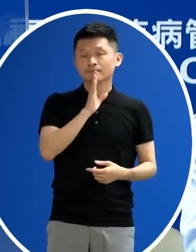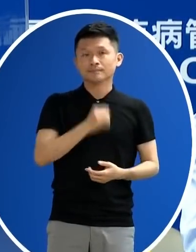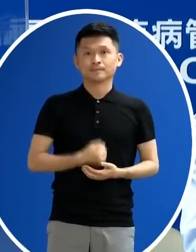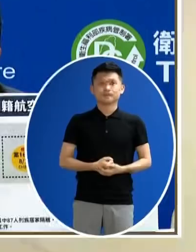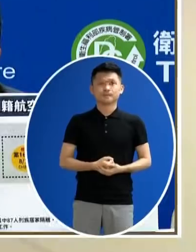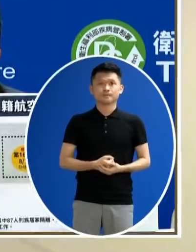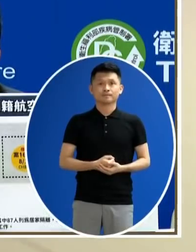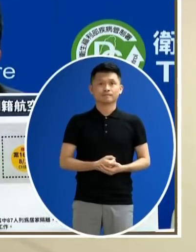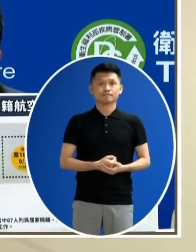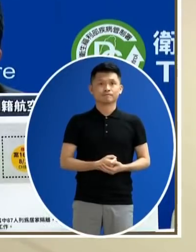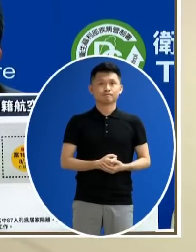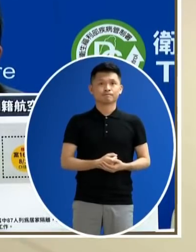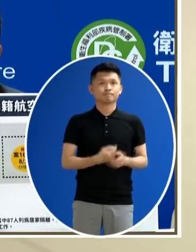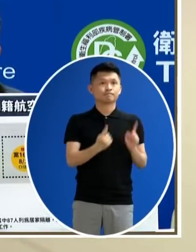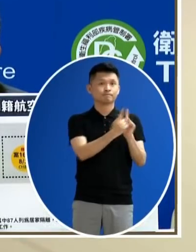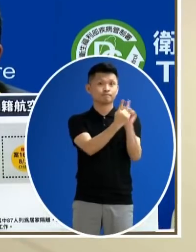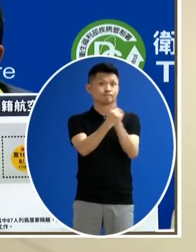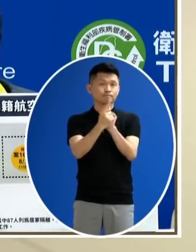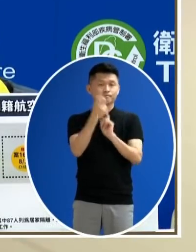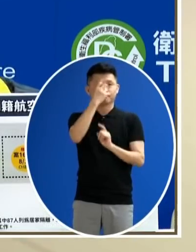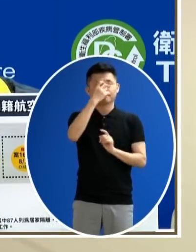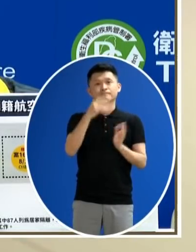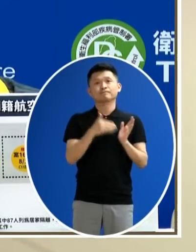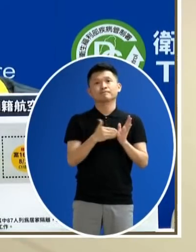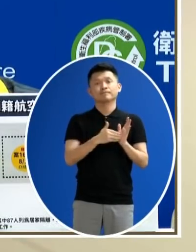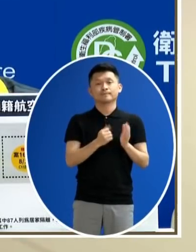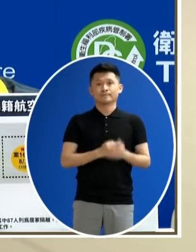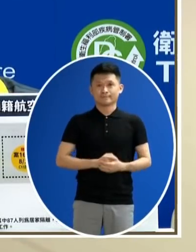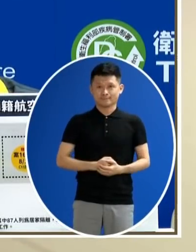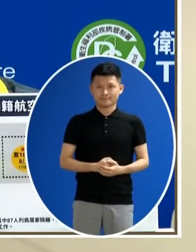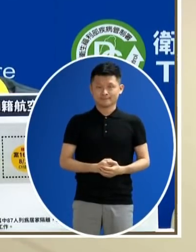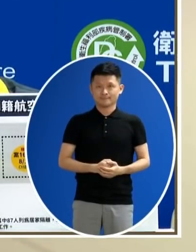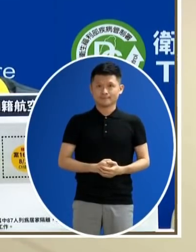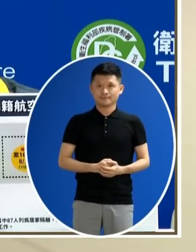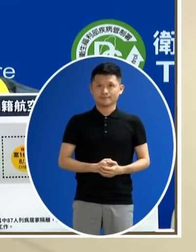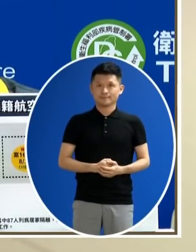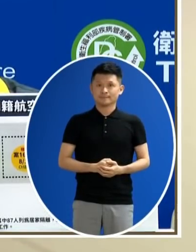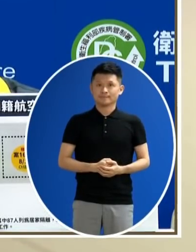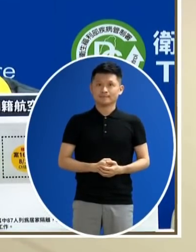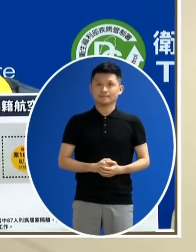者都已经裁剪完毕，是阴性。